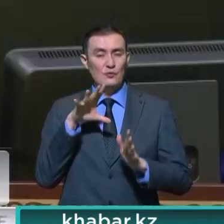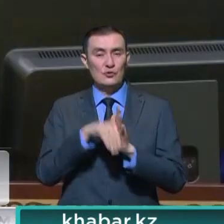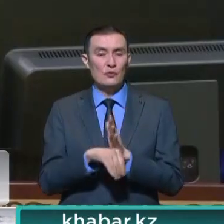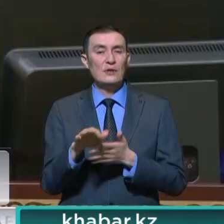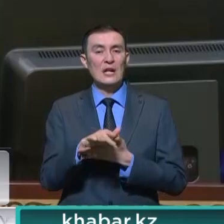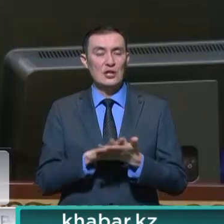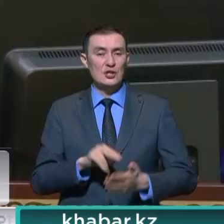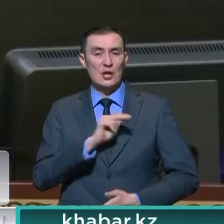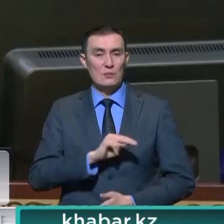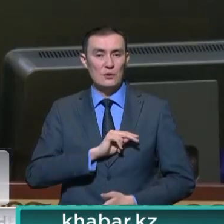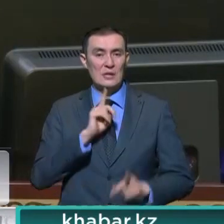дальнейшей работе Сената